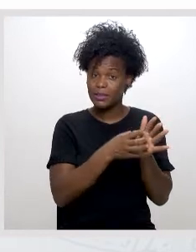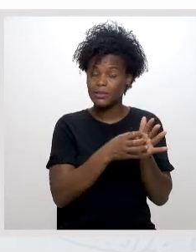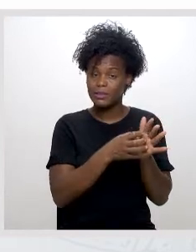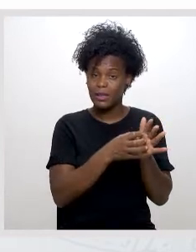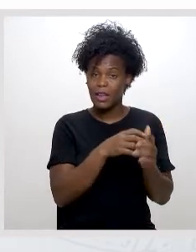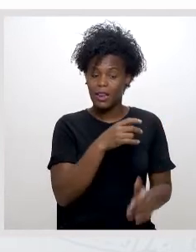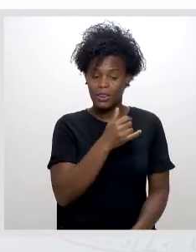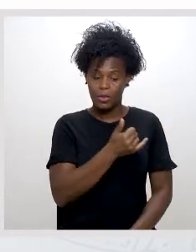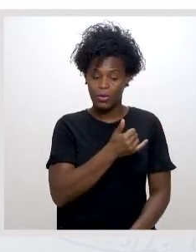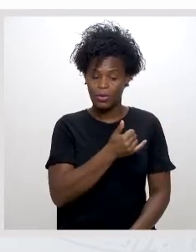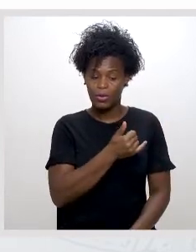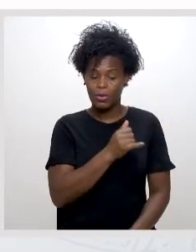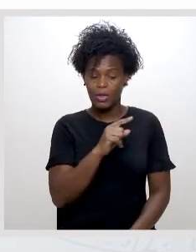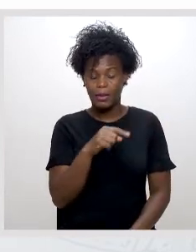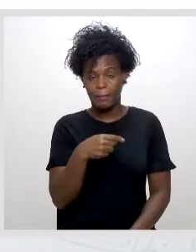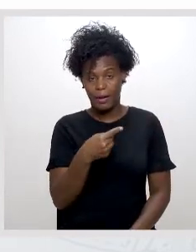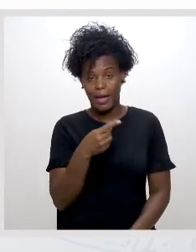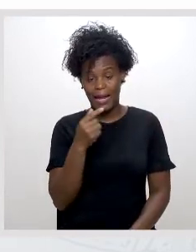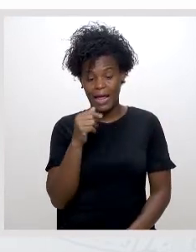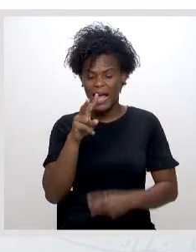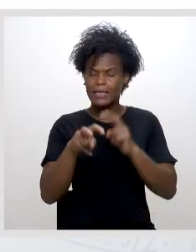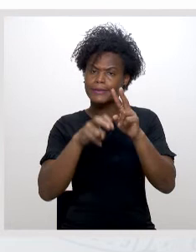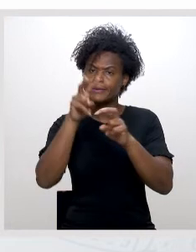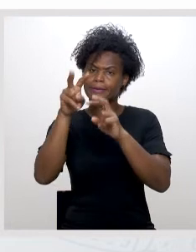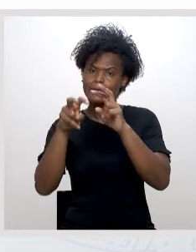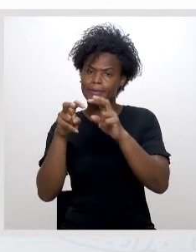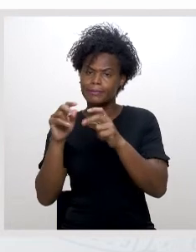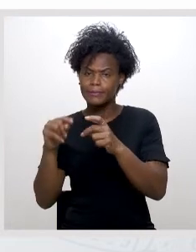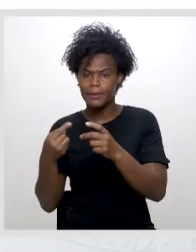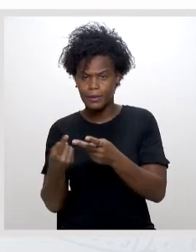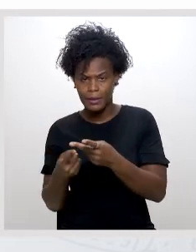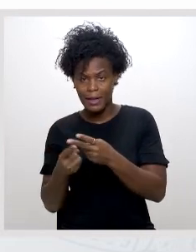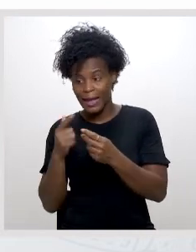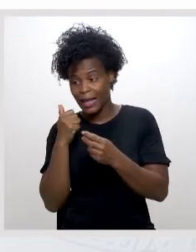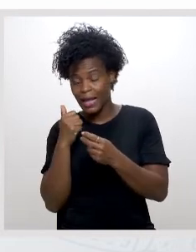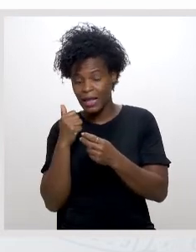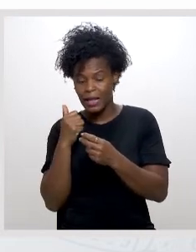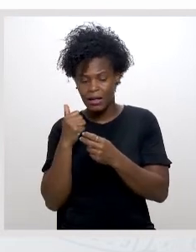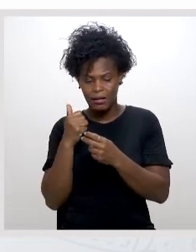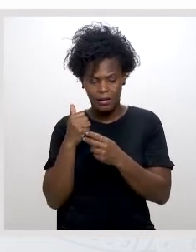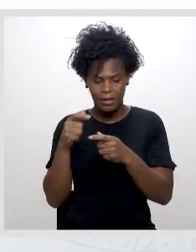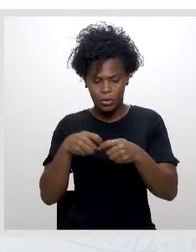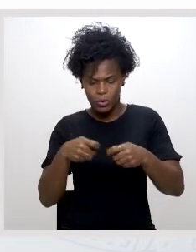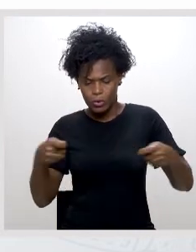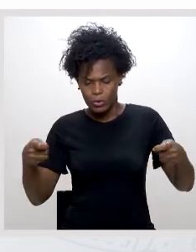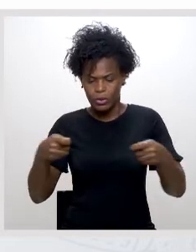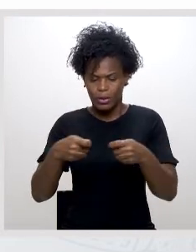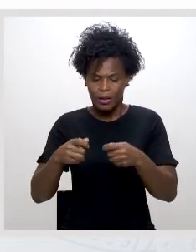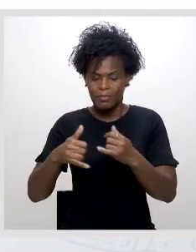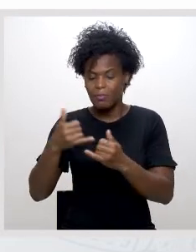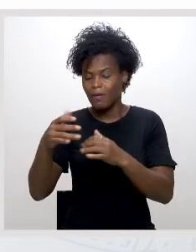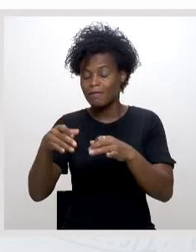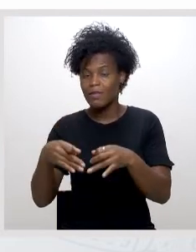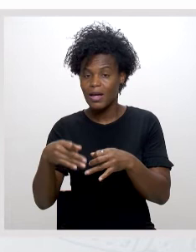2. D'abord, il fait de l'escalade. Ensuite, il fait du saut à l'élastique. Et finalement, il fait